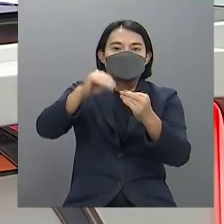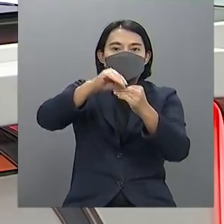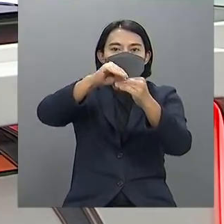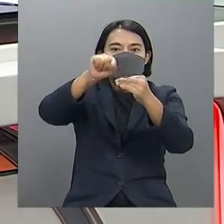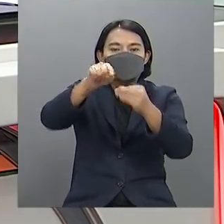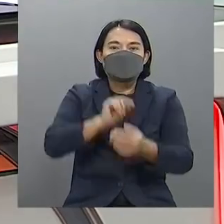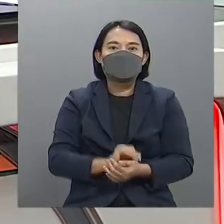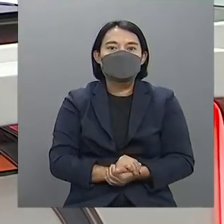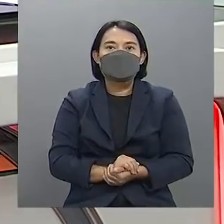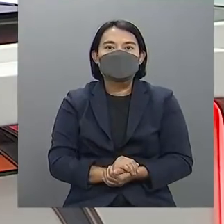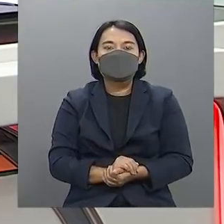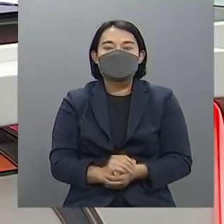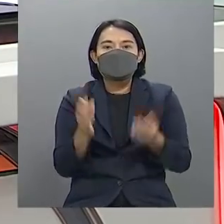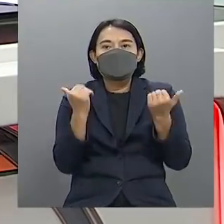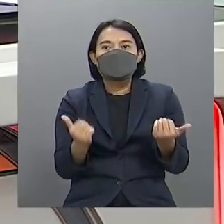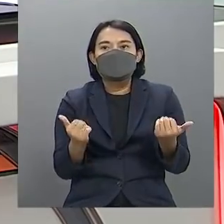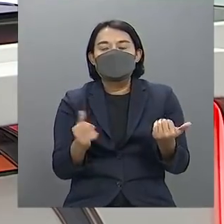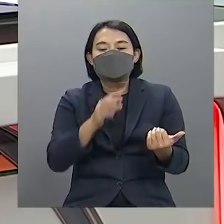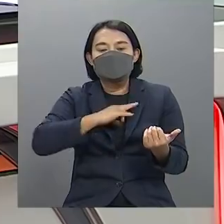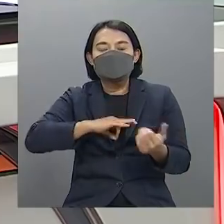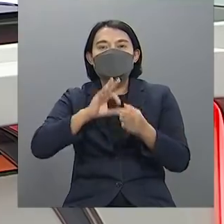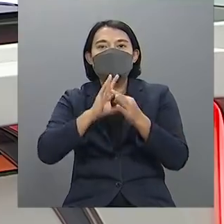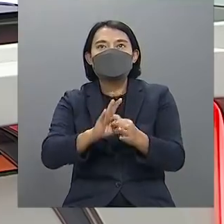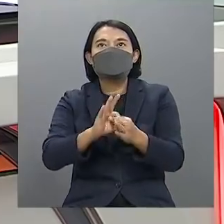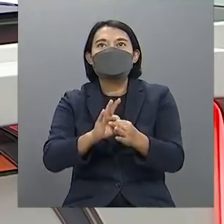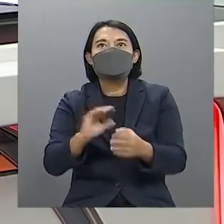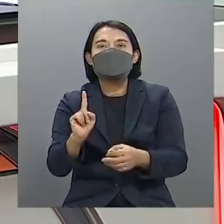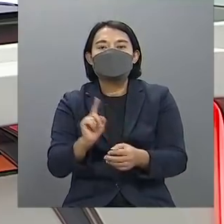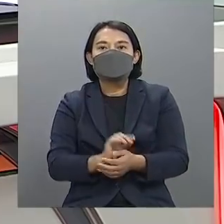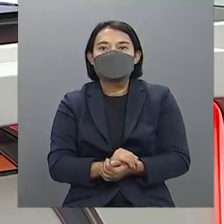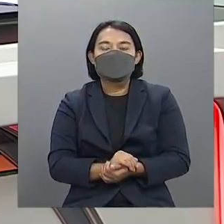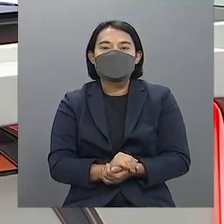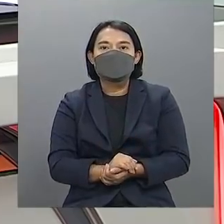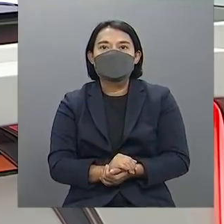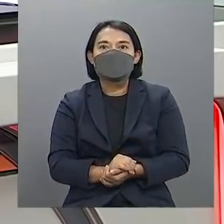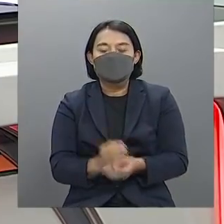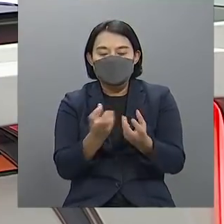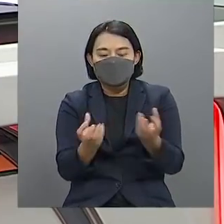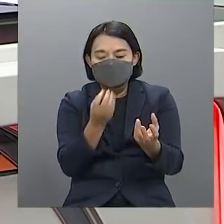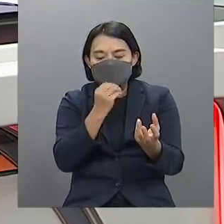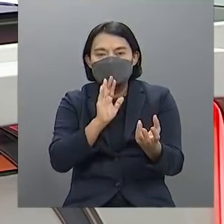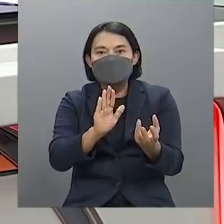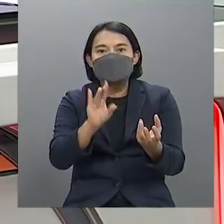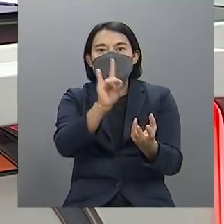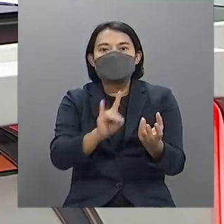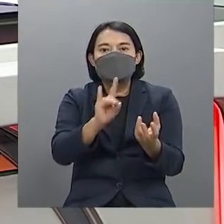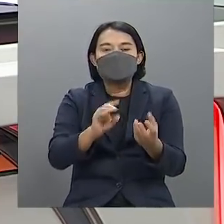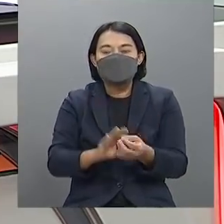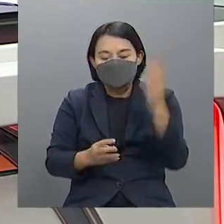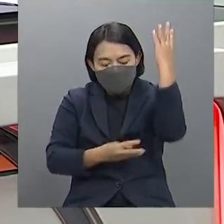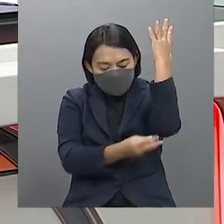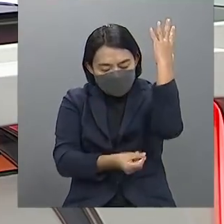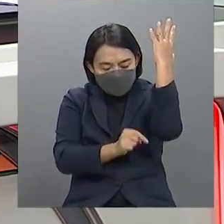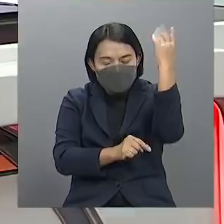นี่ยที่มันน่ากังวลเพิ่มขึ้นเรื่อยๆแล้วมันมาเป็นลูกโซ่นั่นก็คือราคาอาหารสัตว์ราคาปุ๋ยที่มันพุ่งตามราคา